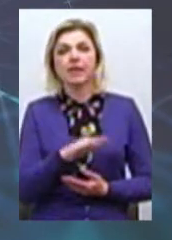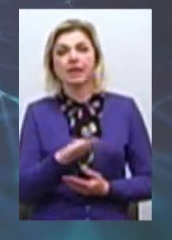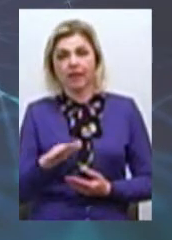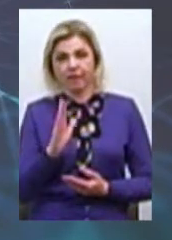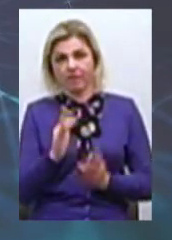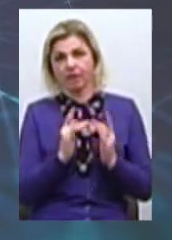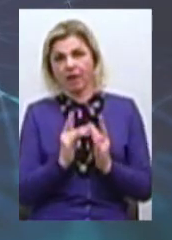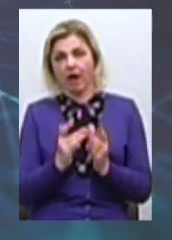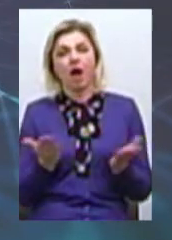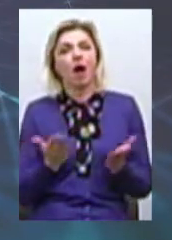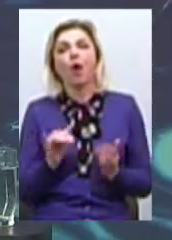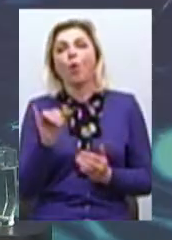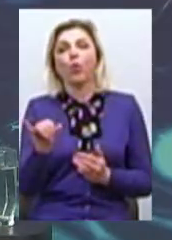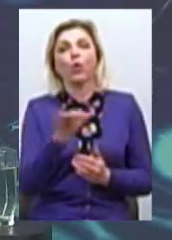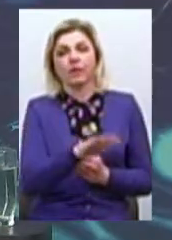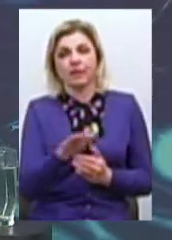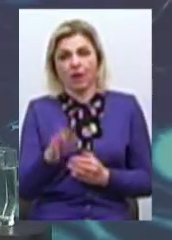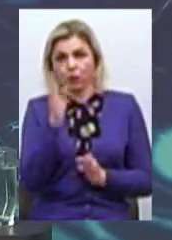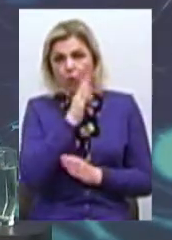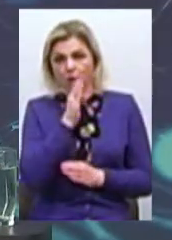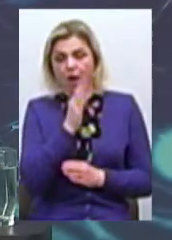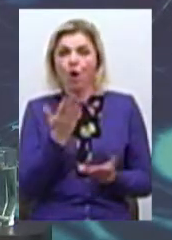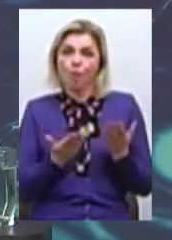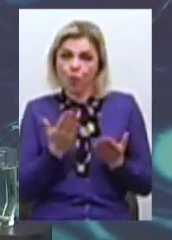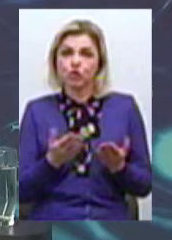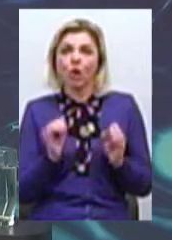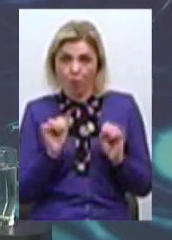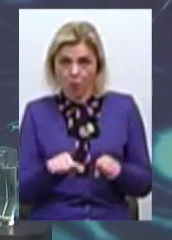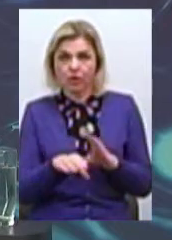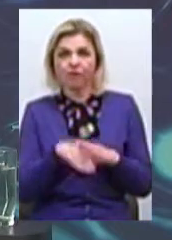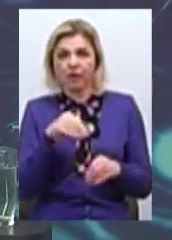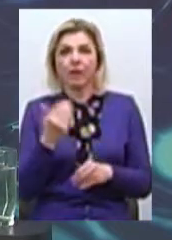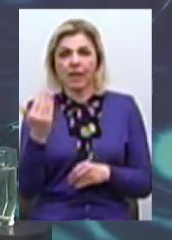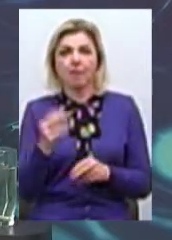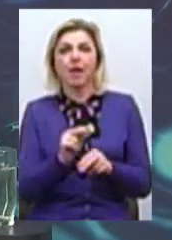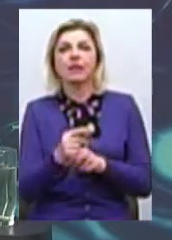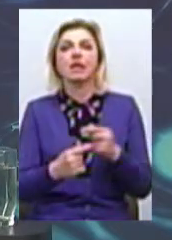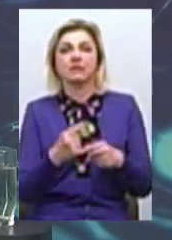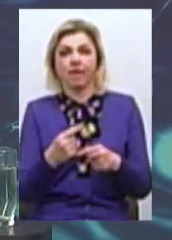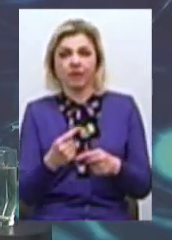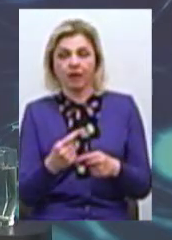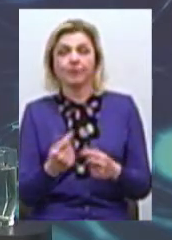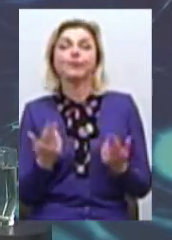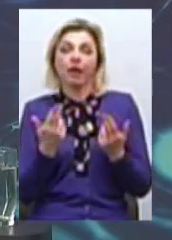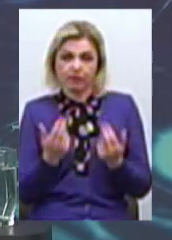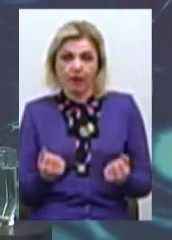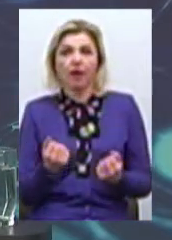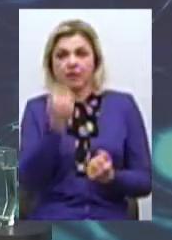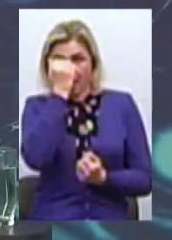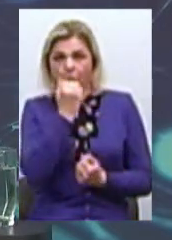ним, яка в них доля? Чи можуть їм також підібрати наставників? Дякую за запитання.